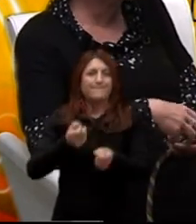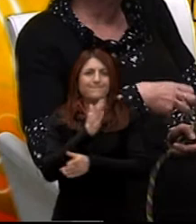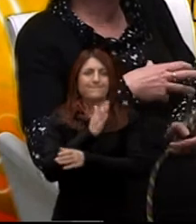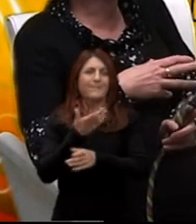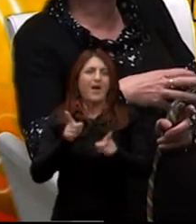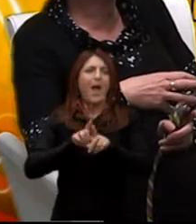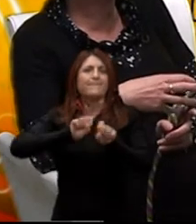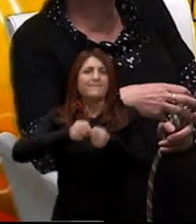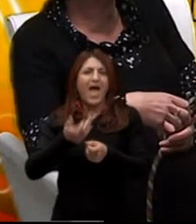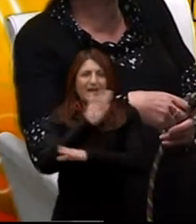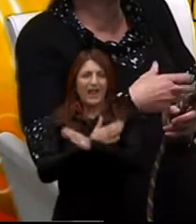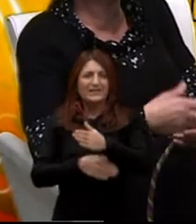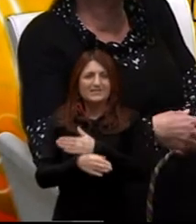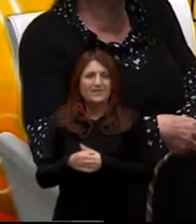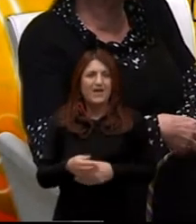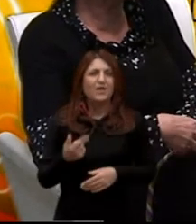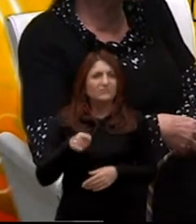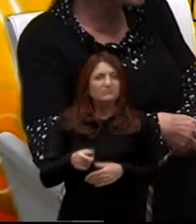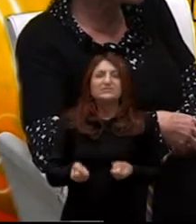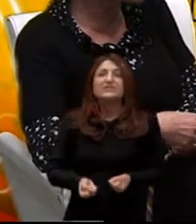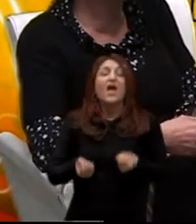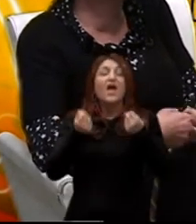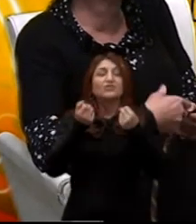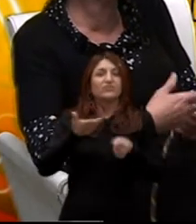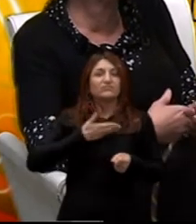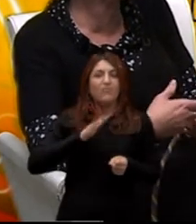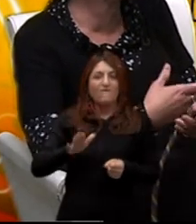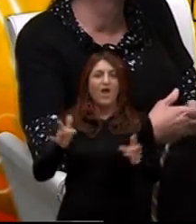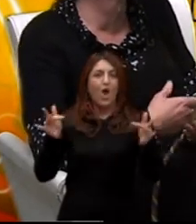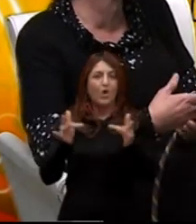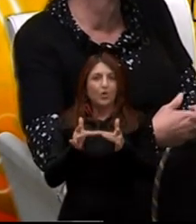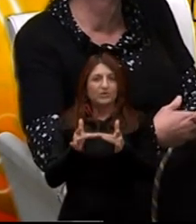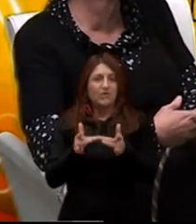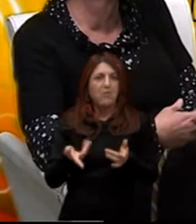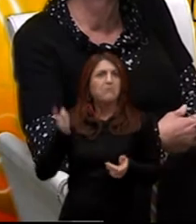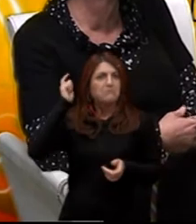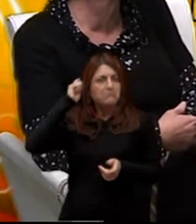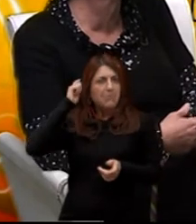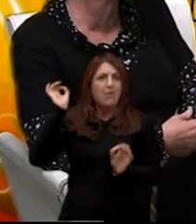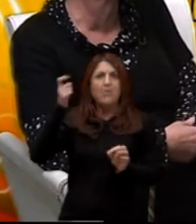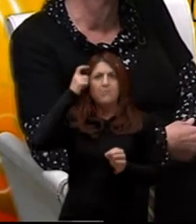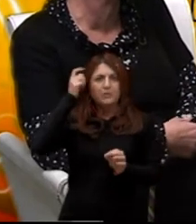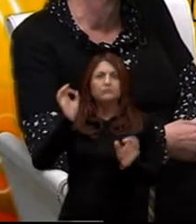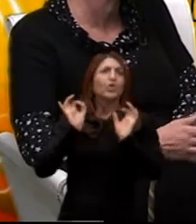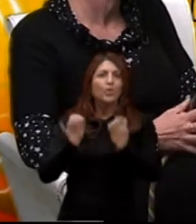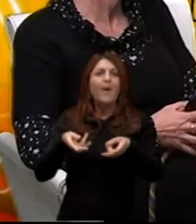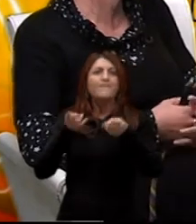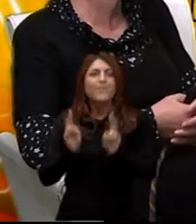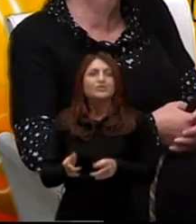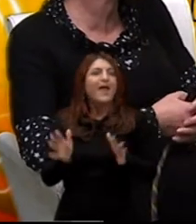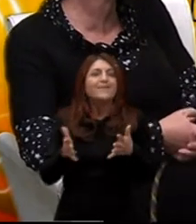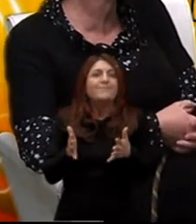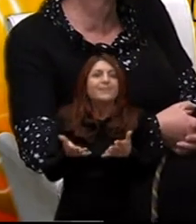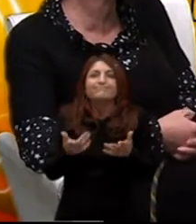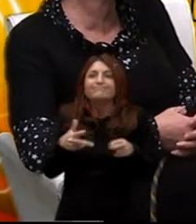poteškoće spriječavaju tome da ostvare takav kontakt koji bi inače po svom kognitivnom i mentalnom statusu mogli ostvariti. Znači,